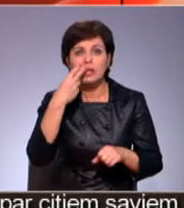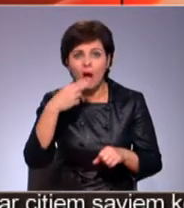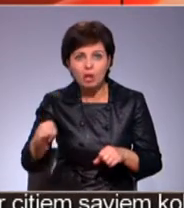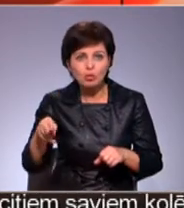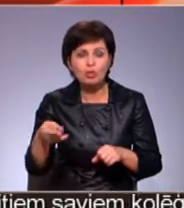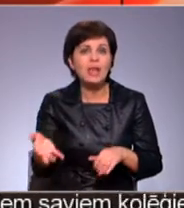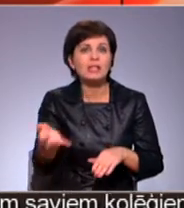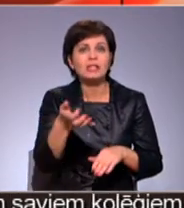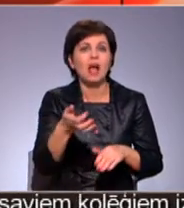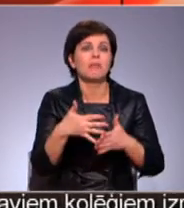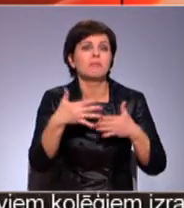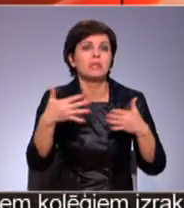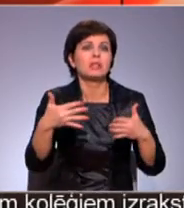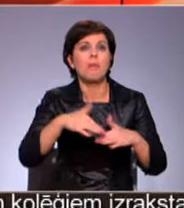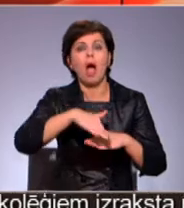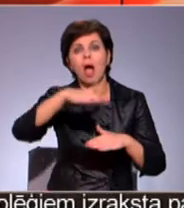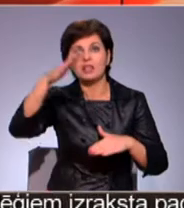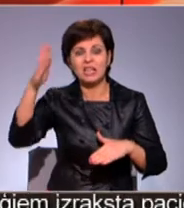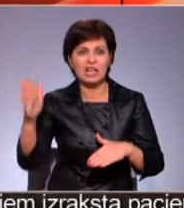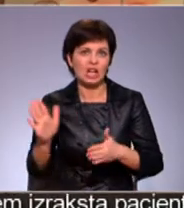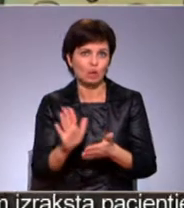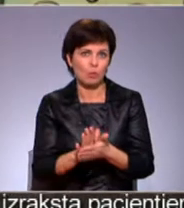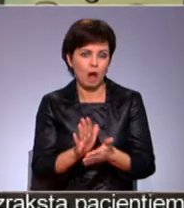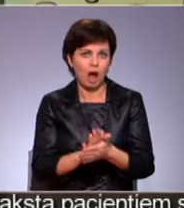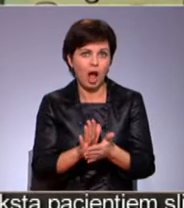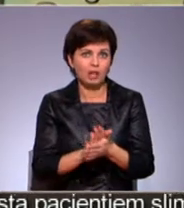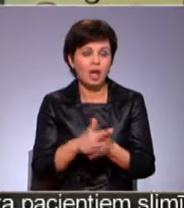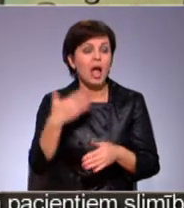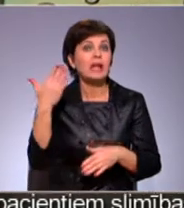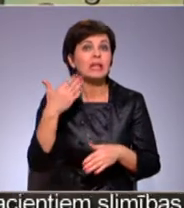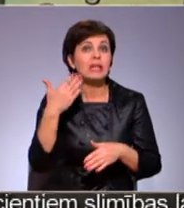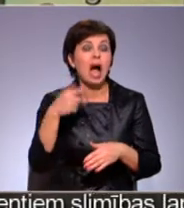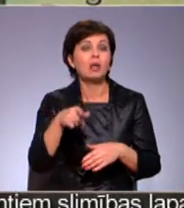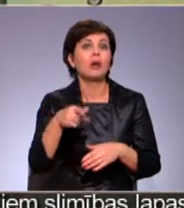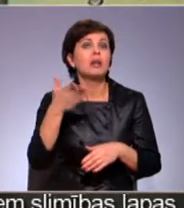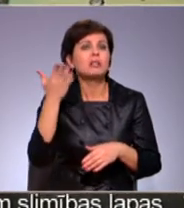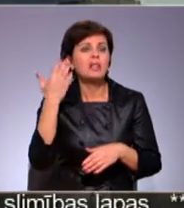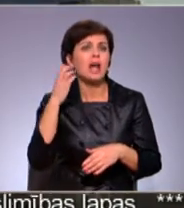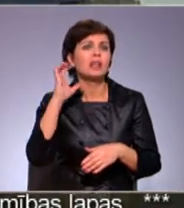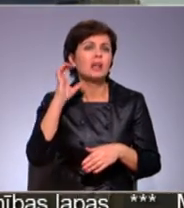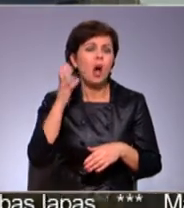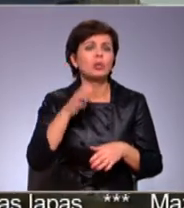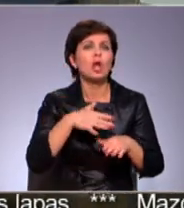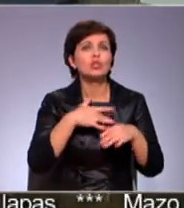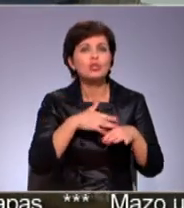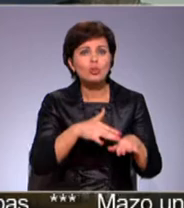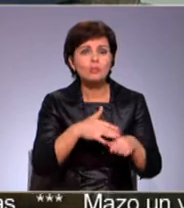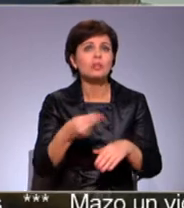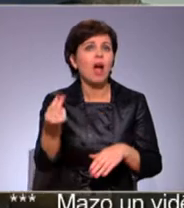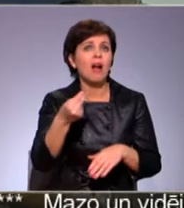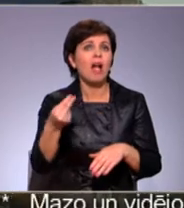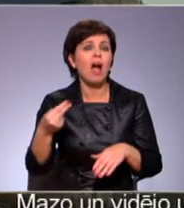kalniem. Plašāk aizpats televīzija. Kino projektori, seni radioaparāti, šujmašīnas, arī